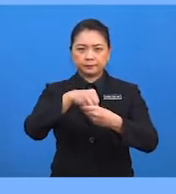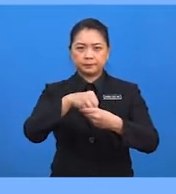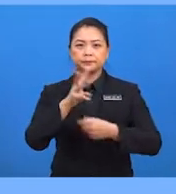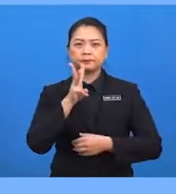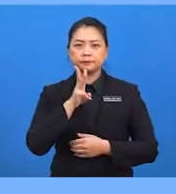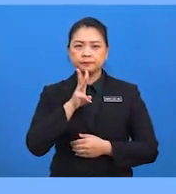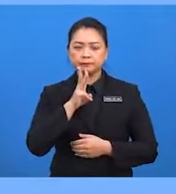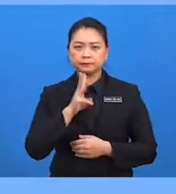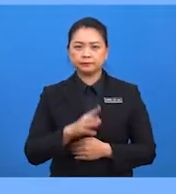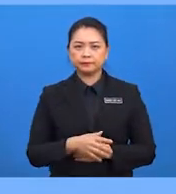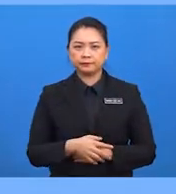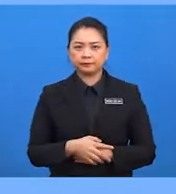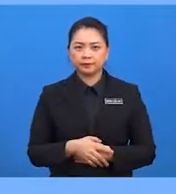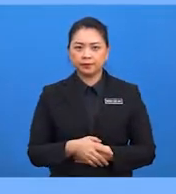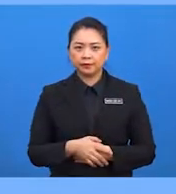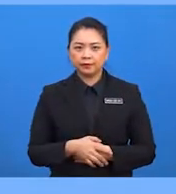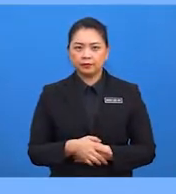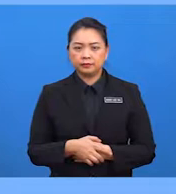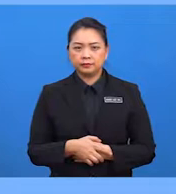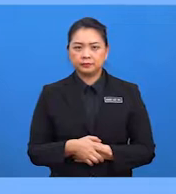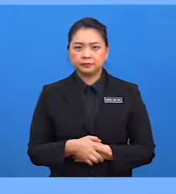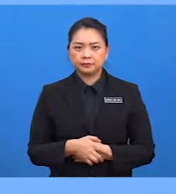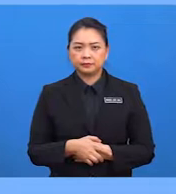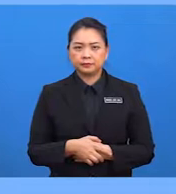separa di dalam air.